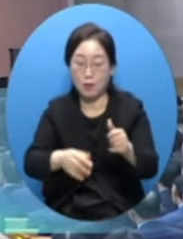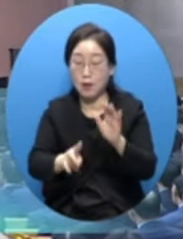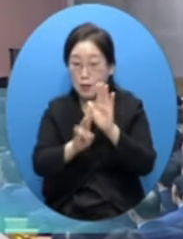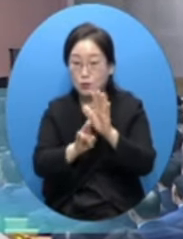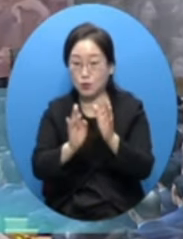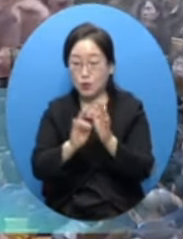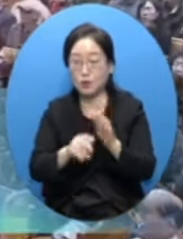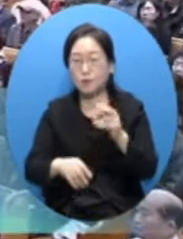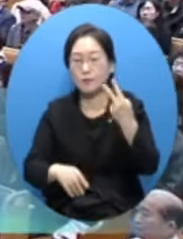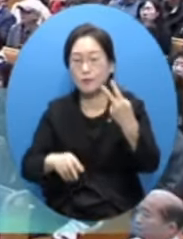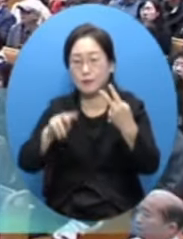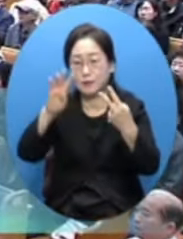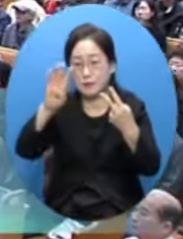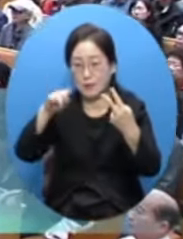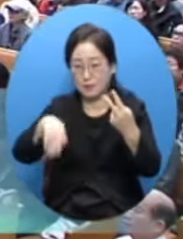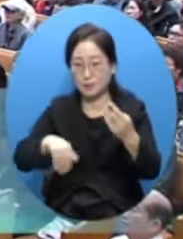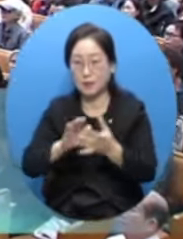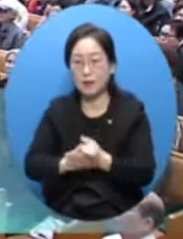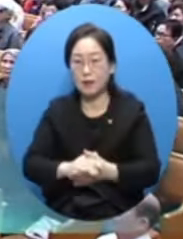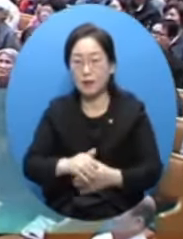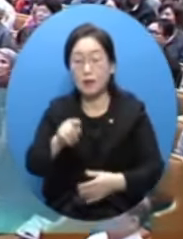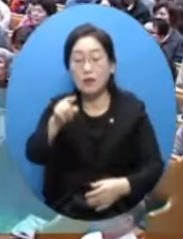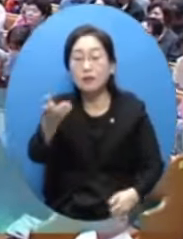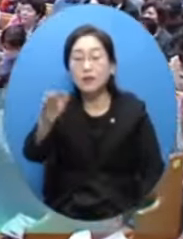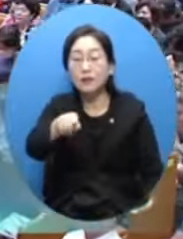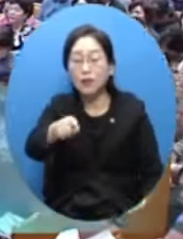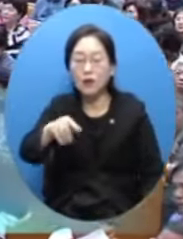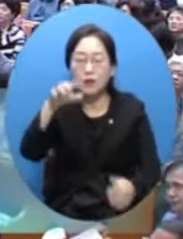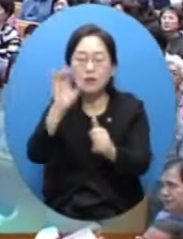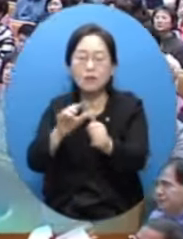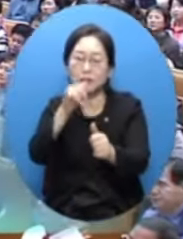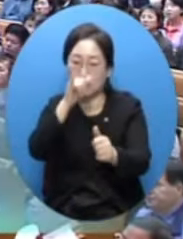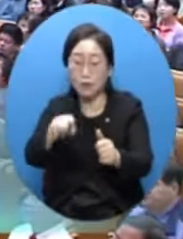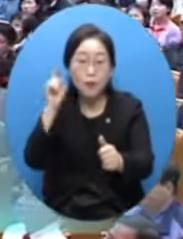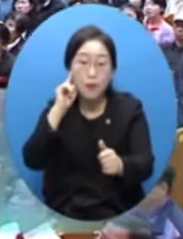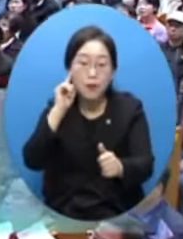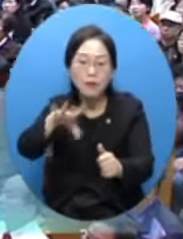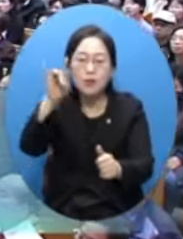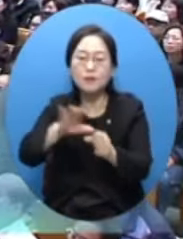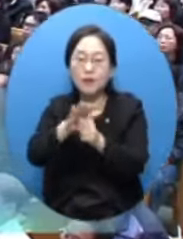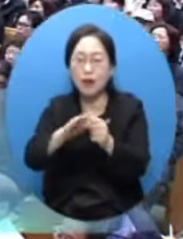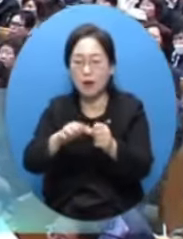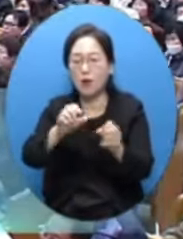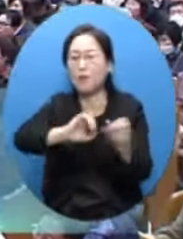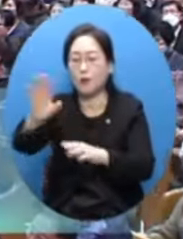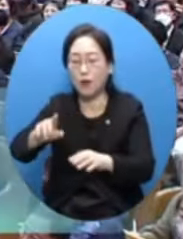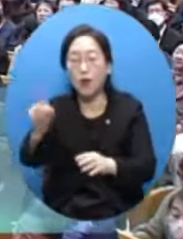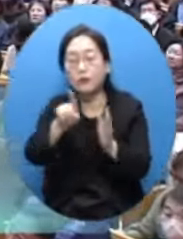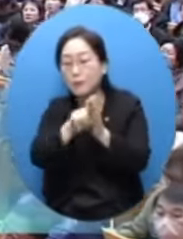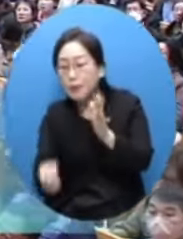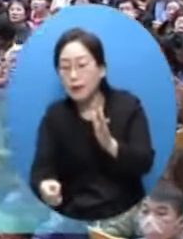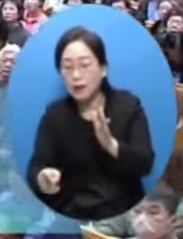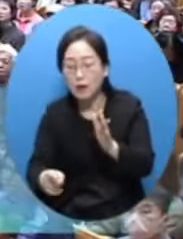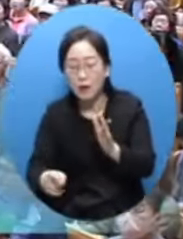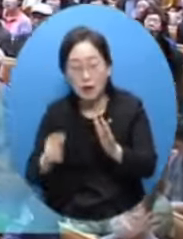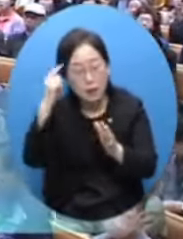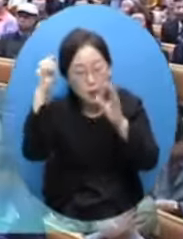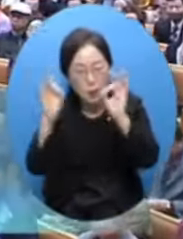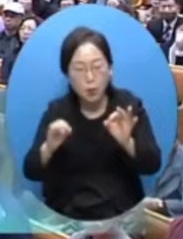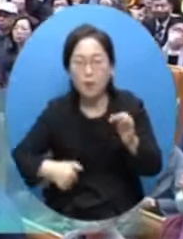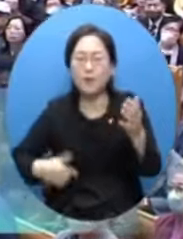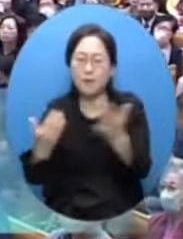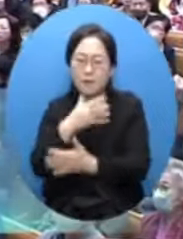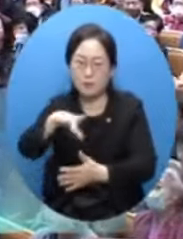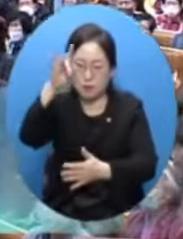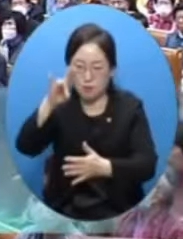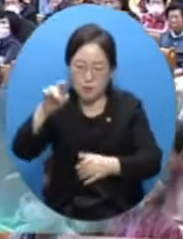너를 책망할 것이 있나니 너의 처음 사랑을 버렸느니라. 그러므로 어디서 떨어졌는지를 생각하고 회개하여 처음